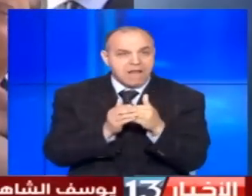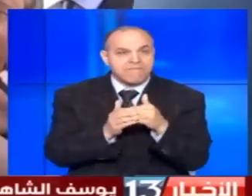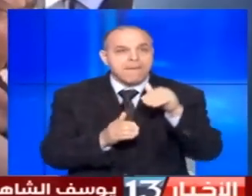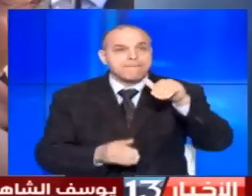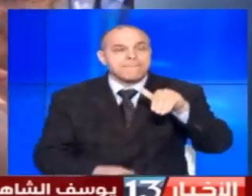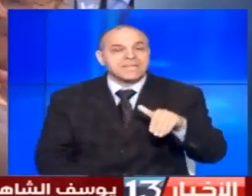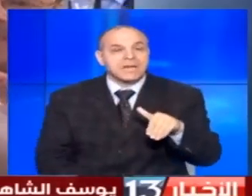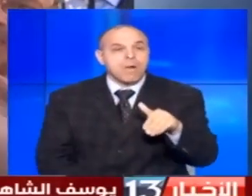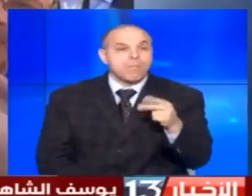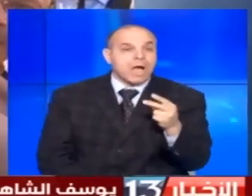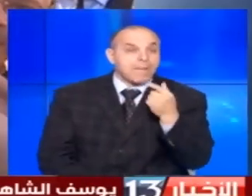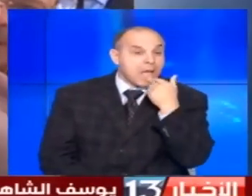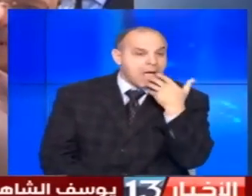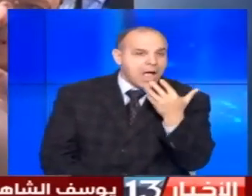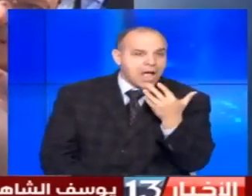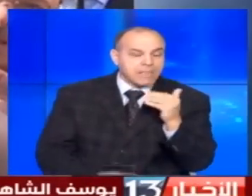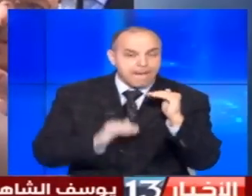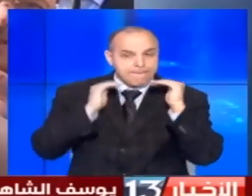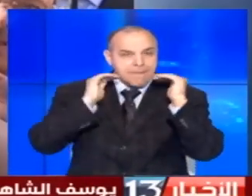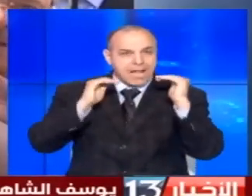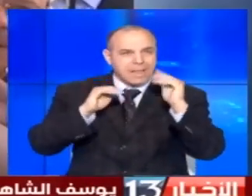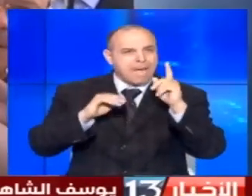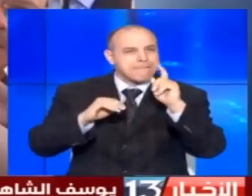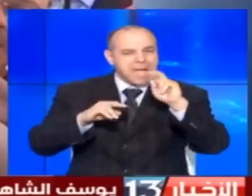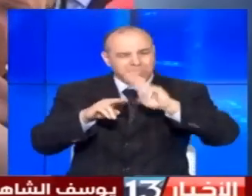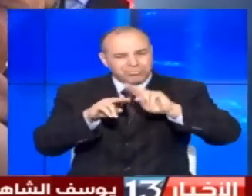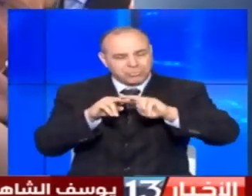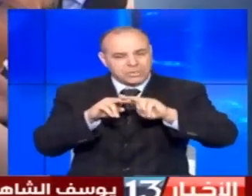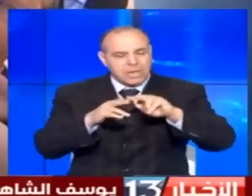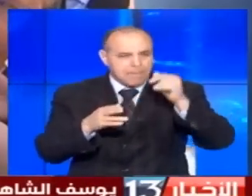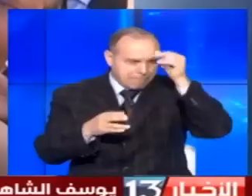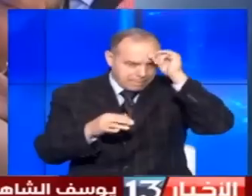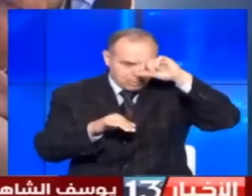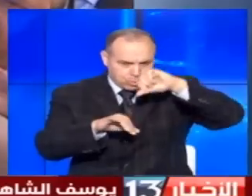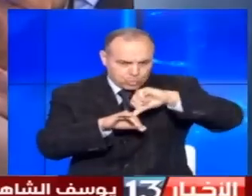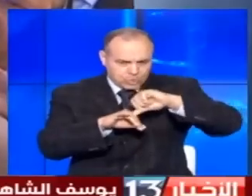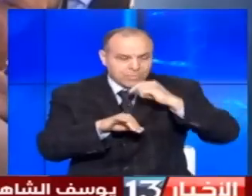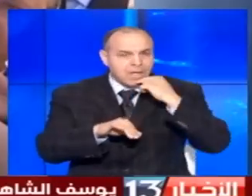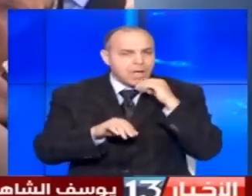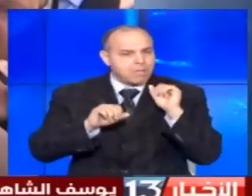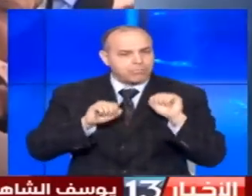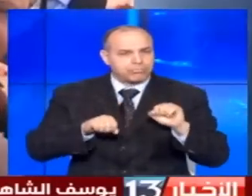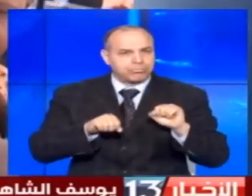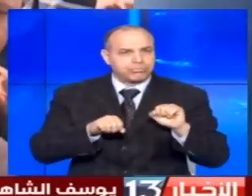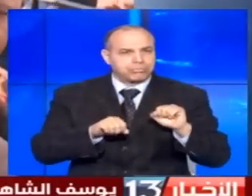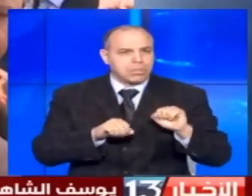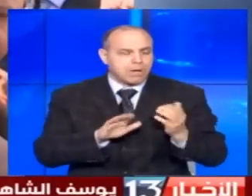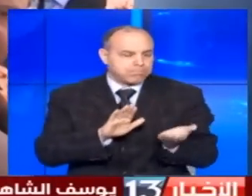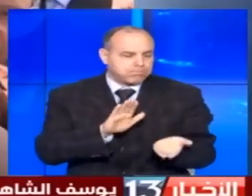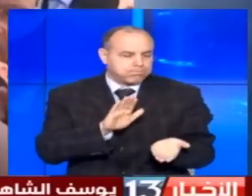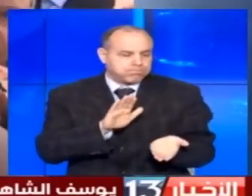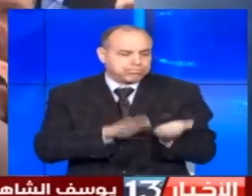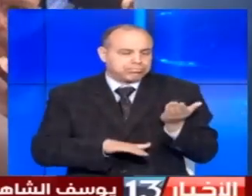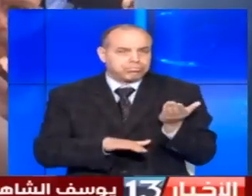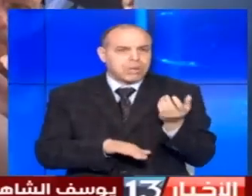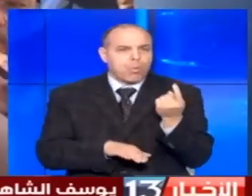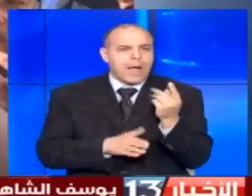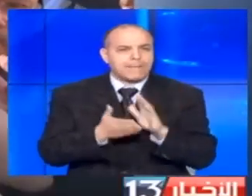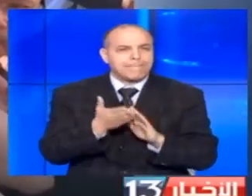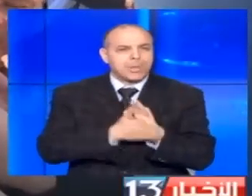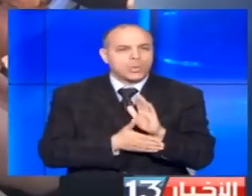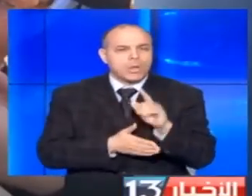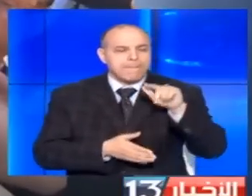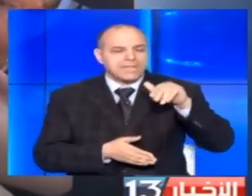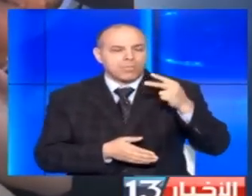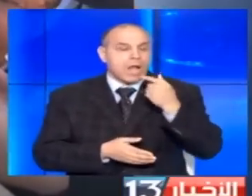مكعب معناها في محطه المعالجه هنا فيدي اله باش يمكن من ان نرفع الكباسي 1 مليون متر